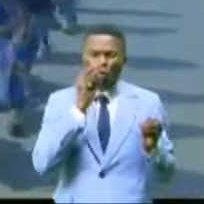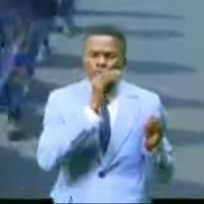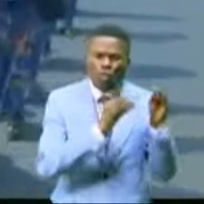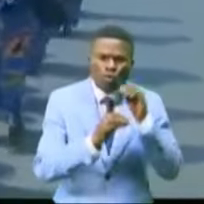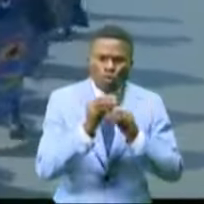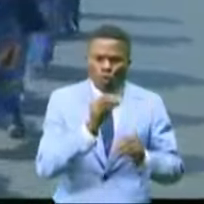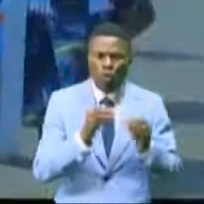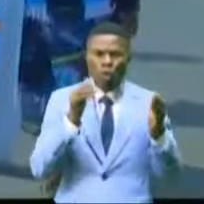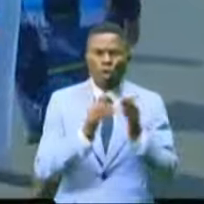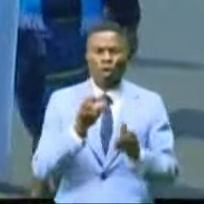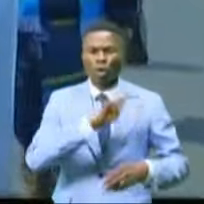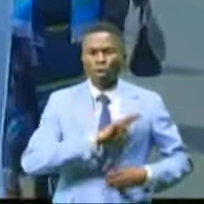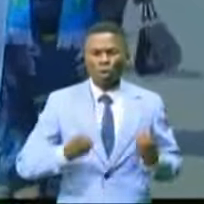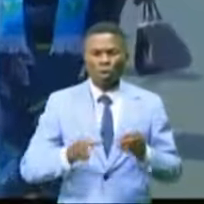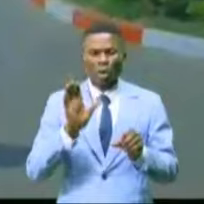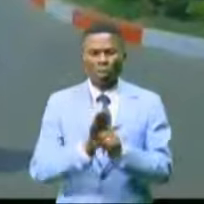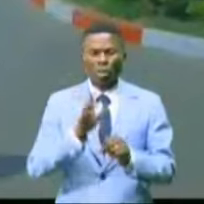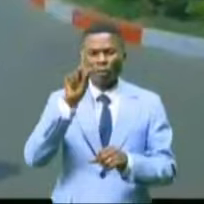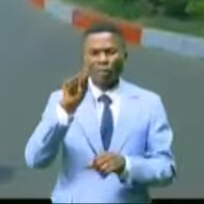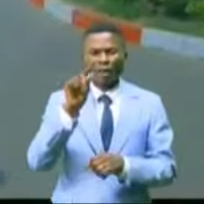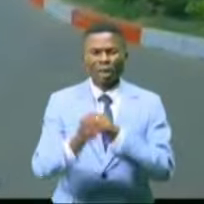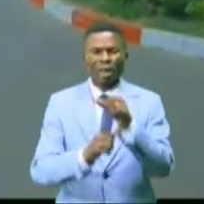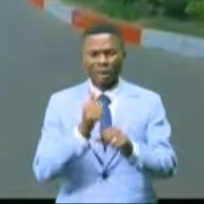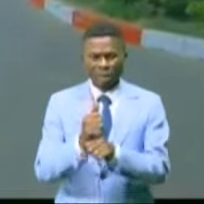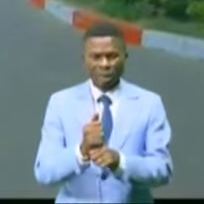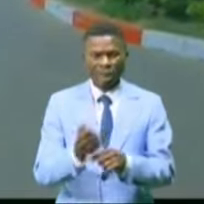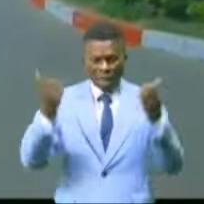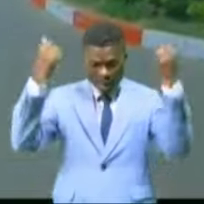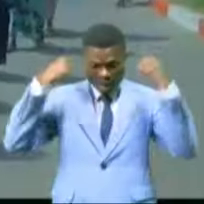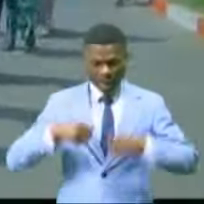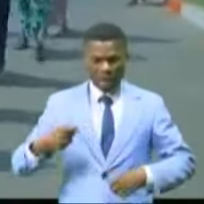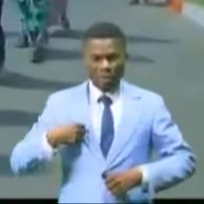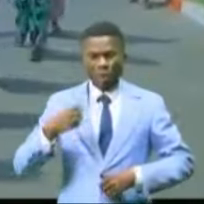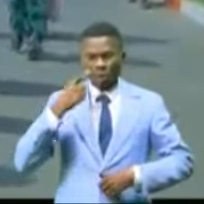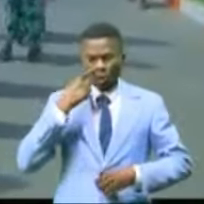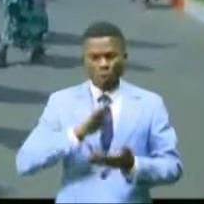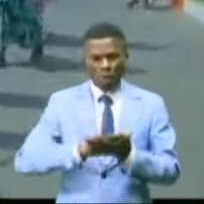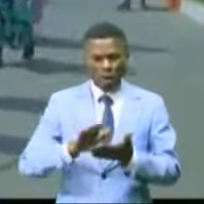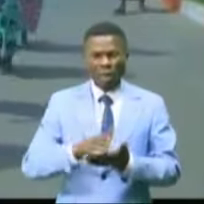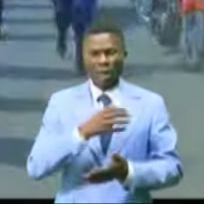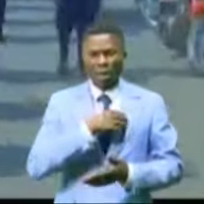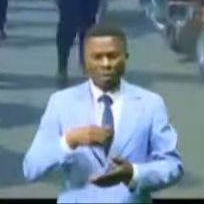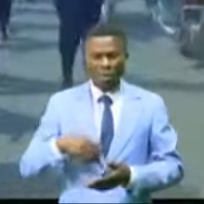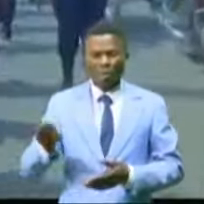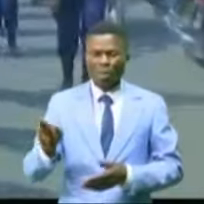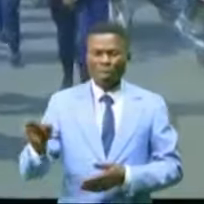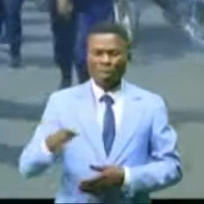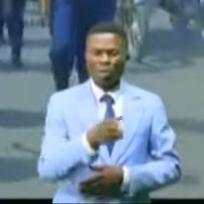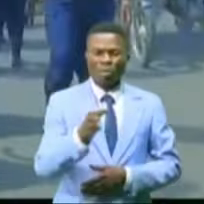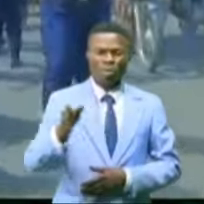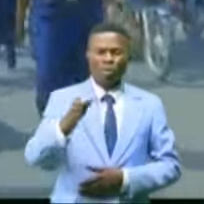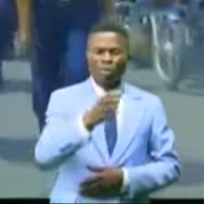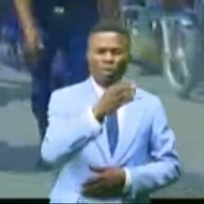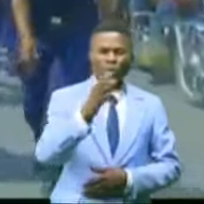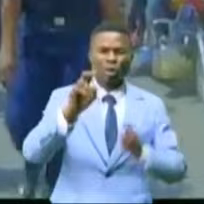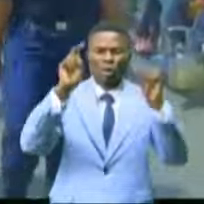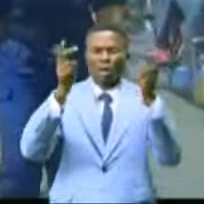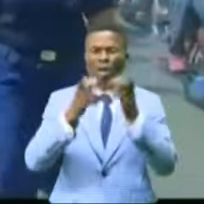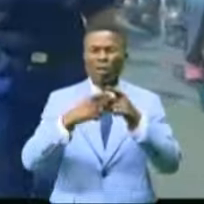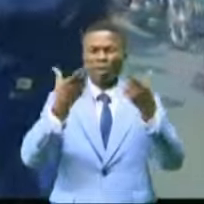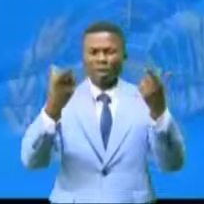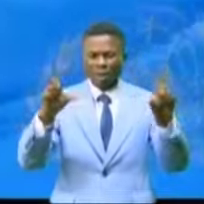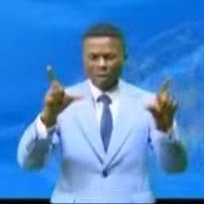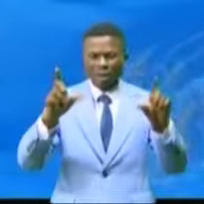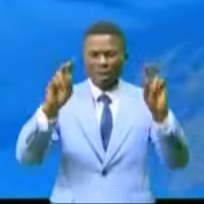à la RDC depuis des décennies. Vêtues en noir et blanc, ces femmes ont sillonné les grands acteurs de la ville pour condamner